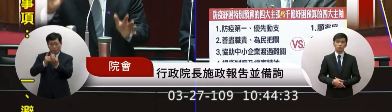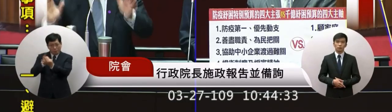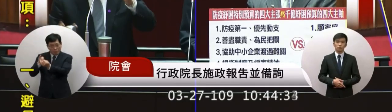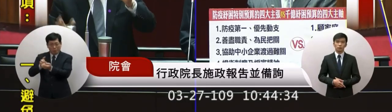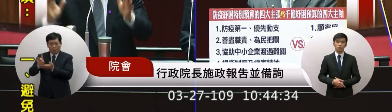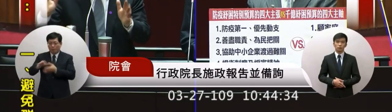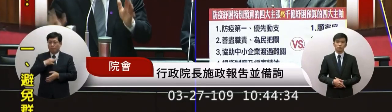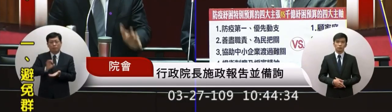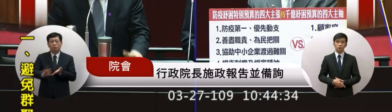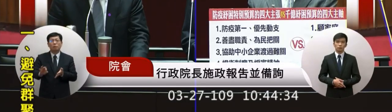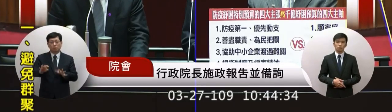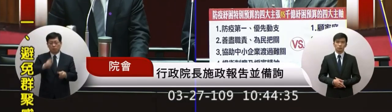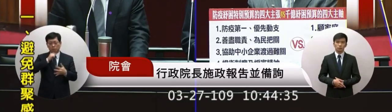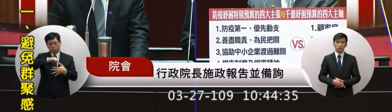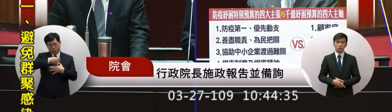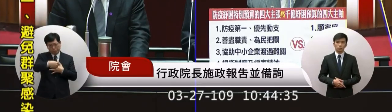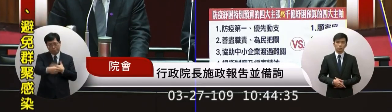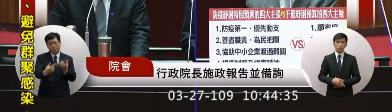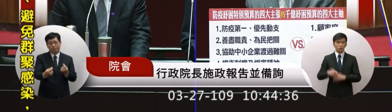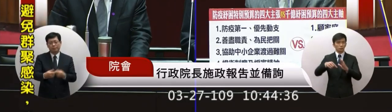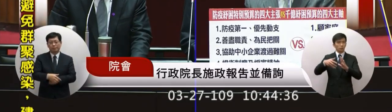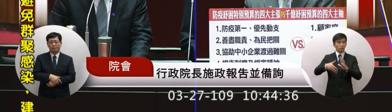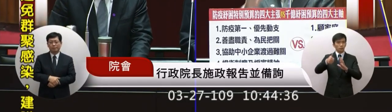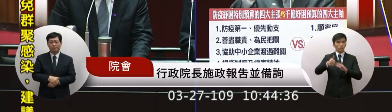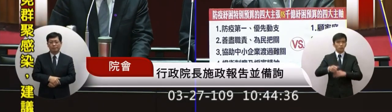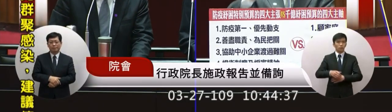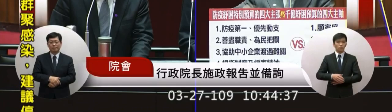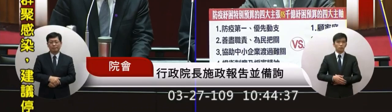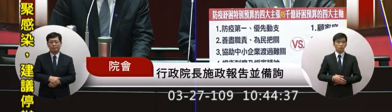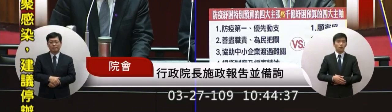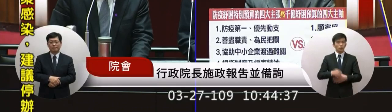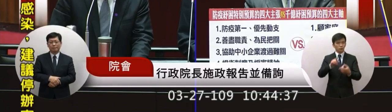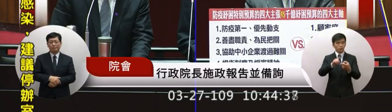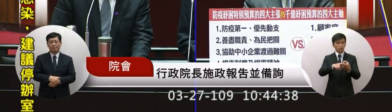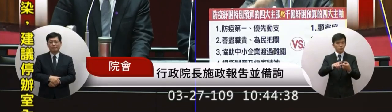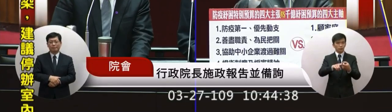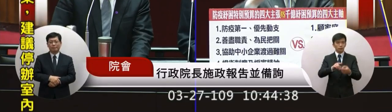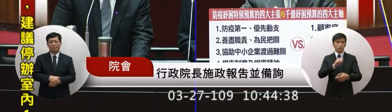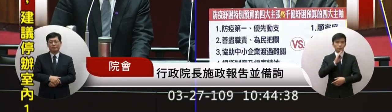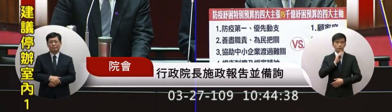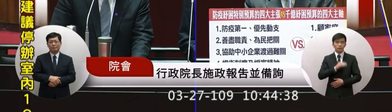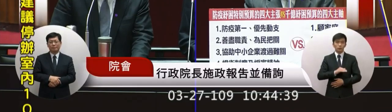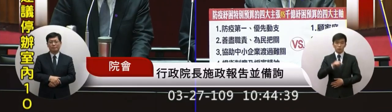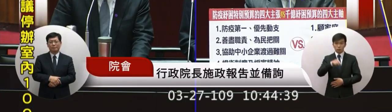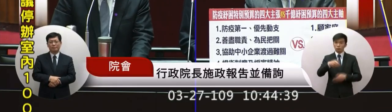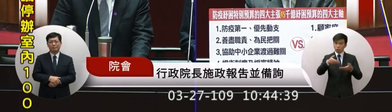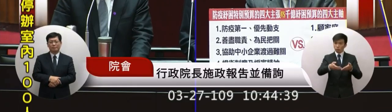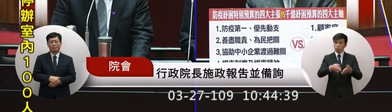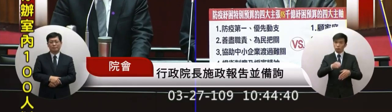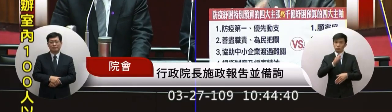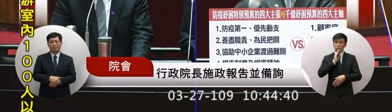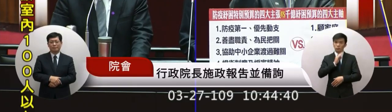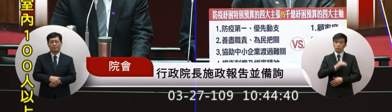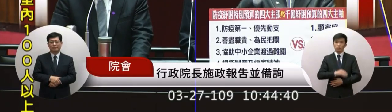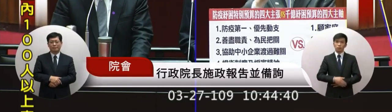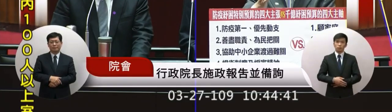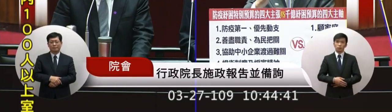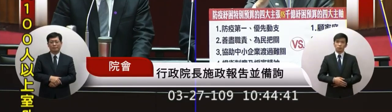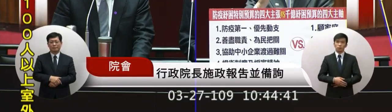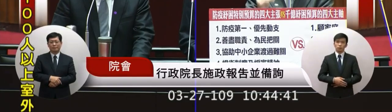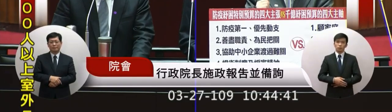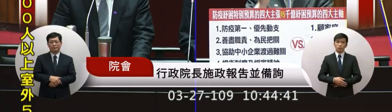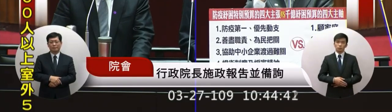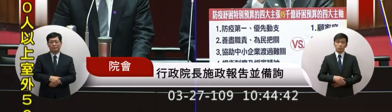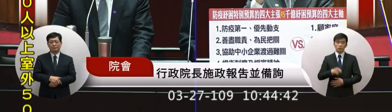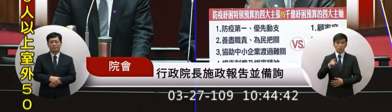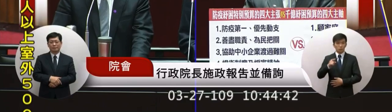定，这拢是照步来啦。 你对，无唔对啦，这都是重点。排除